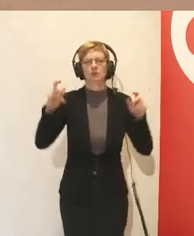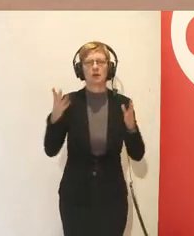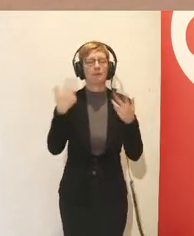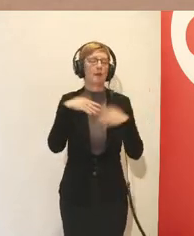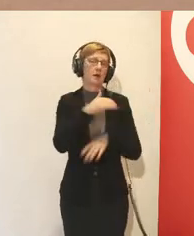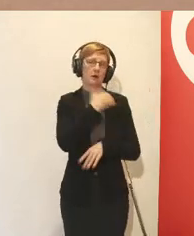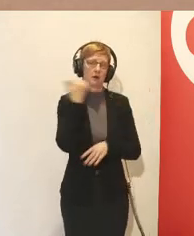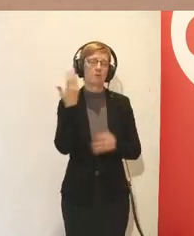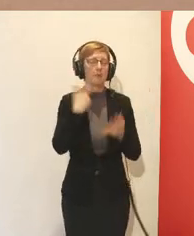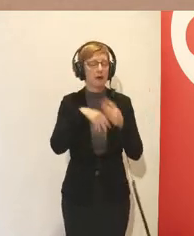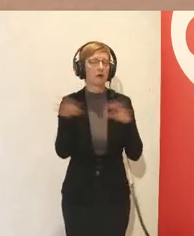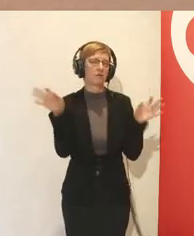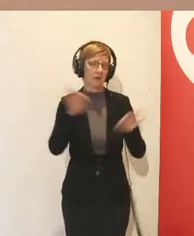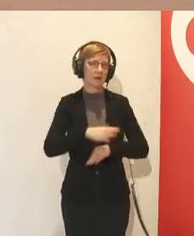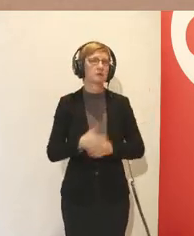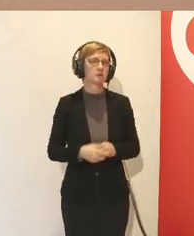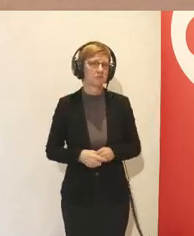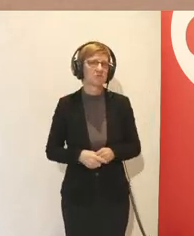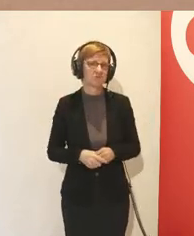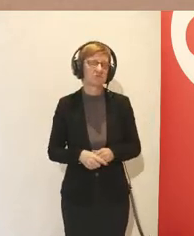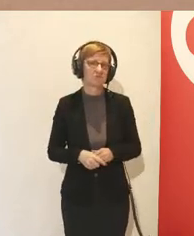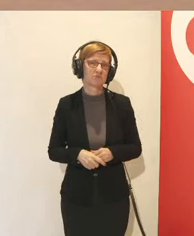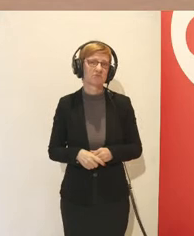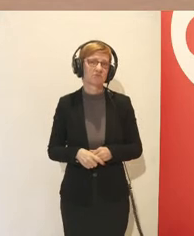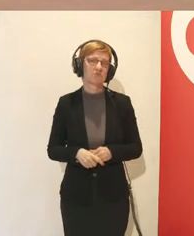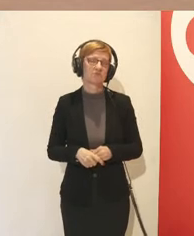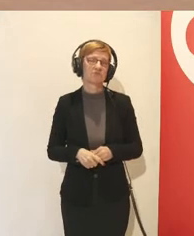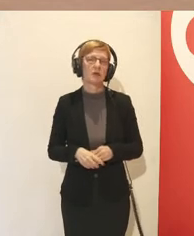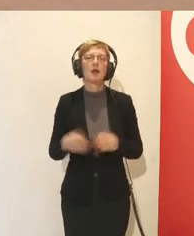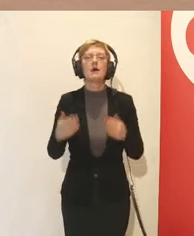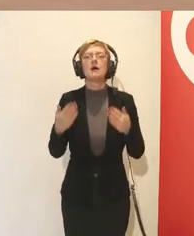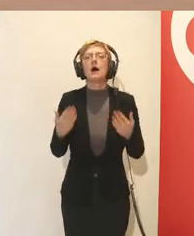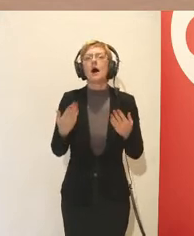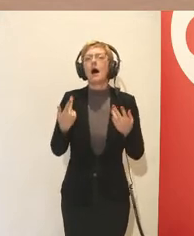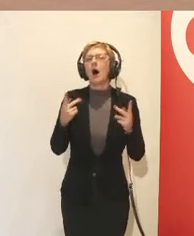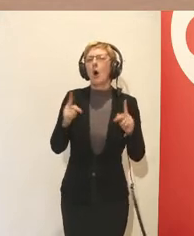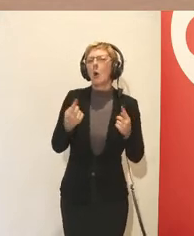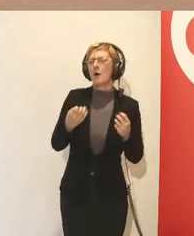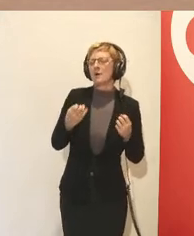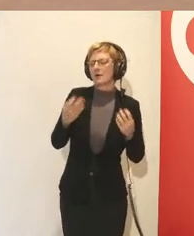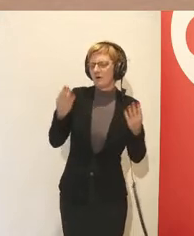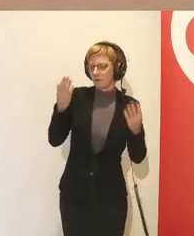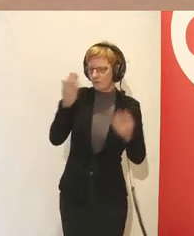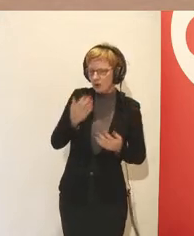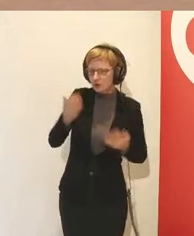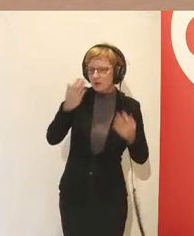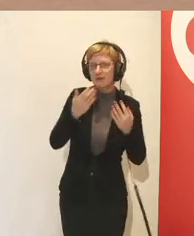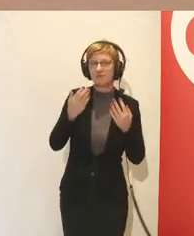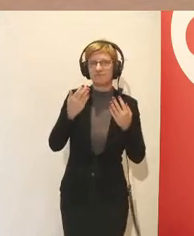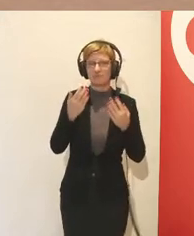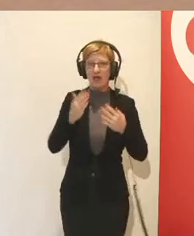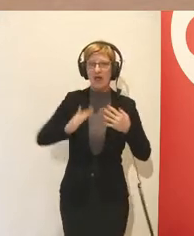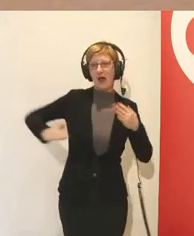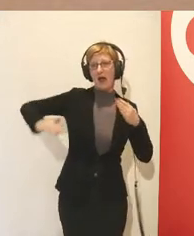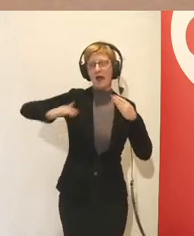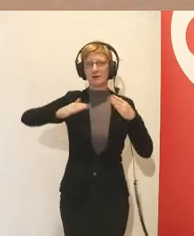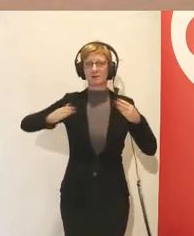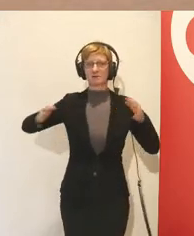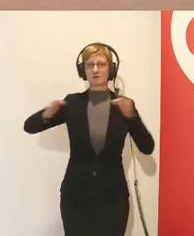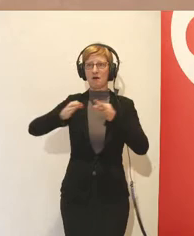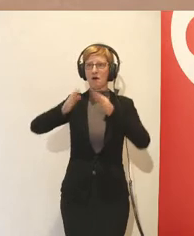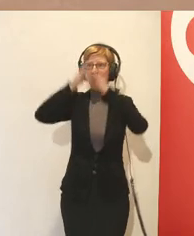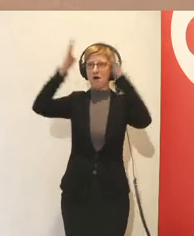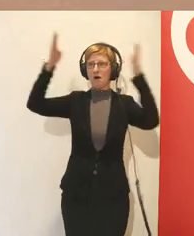auch also wir sehen dass es aktivieren für teilweise wenn jemand vor dem reichstag steht und erzählt